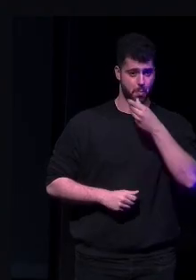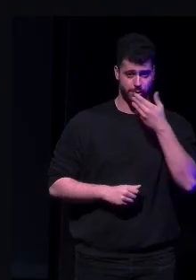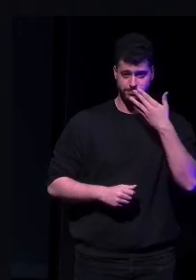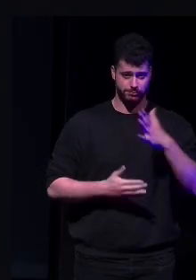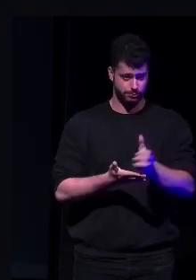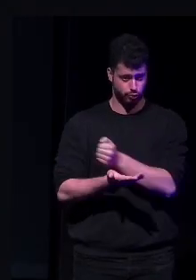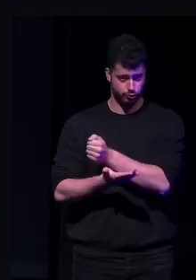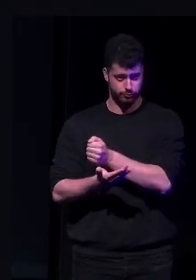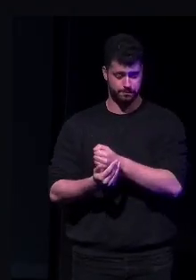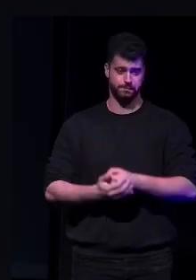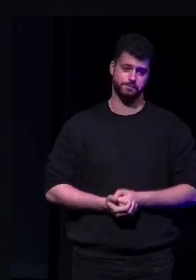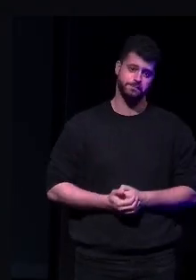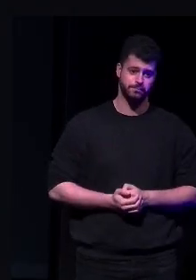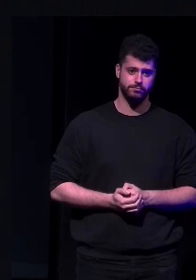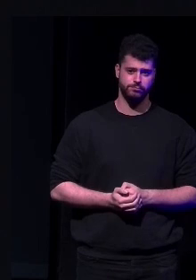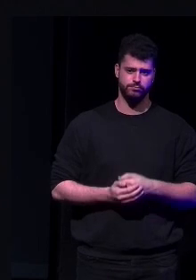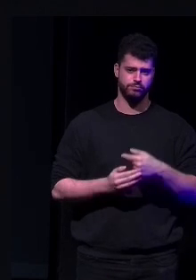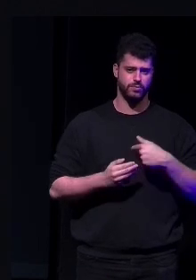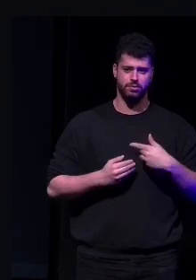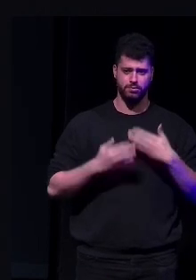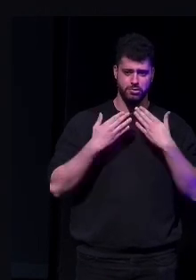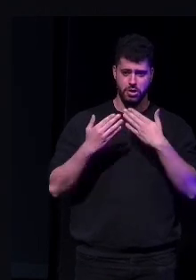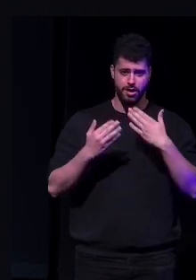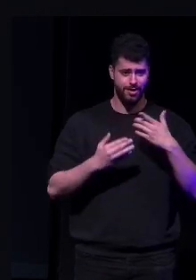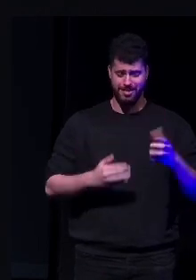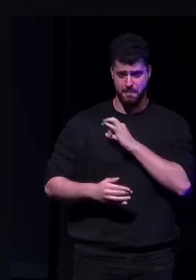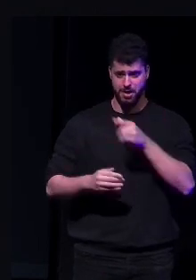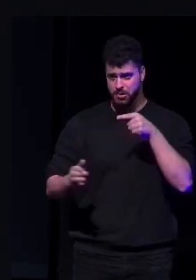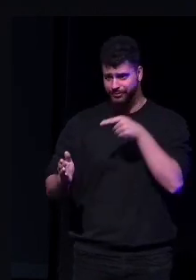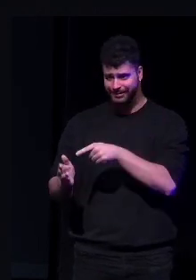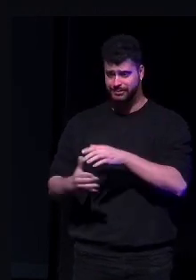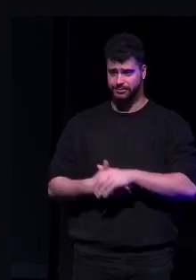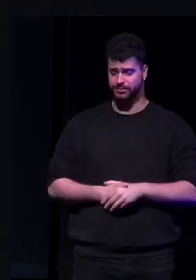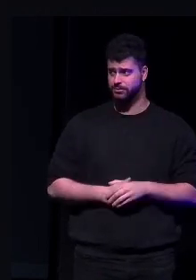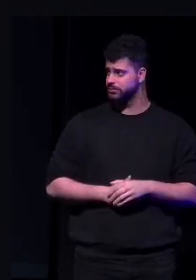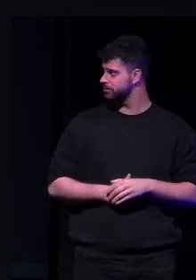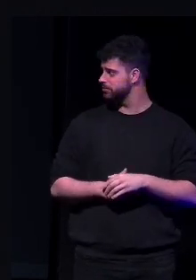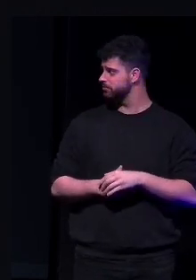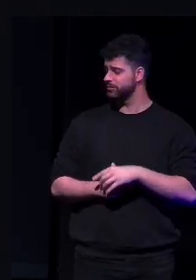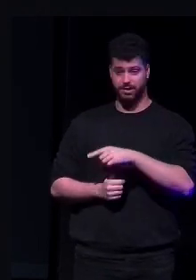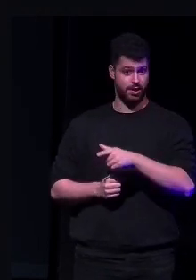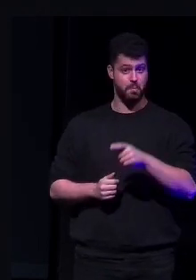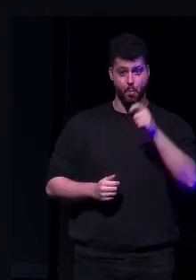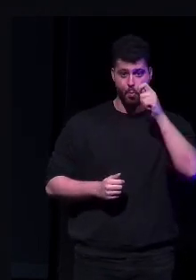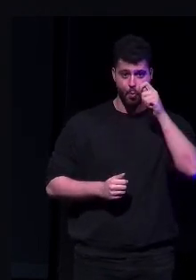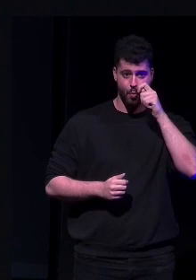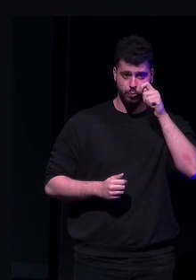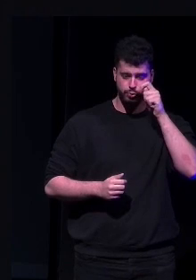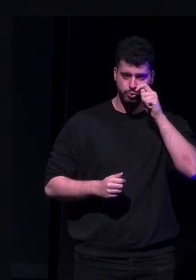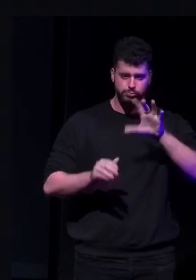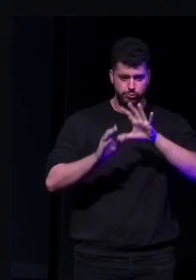Bona tarda a tothom. Estic molt agraït per rebre aquest premi pel meu llarg recorregut en el món del turisme